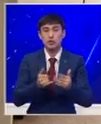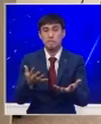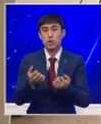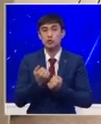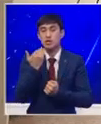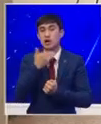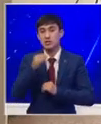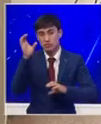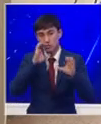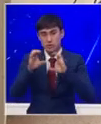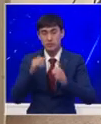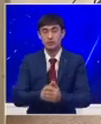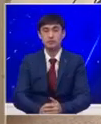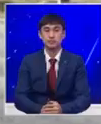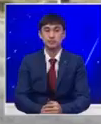получения качественного